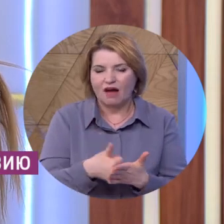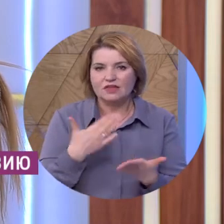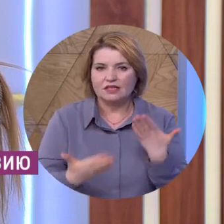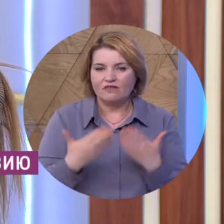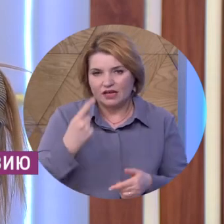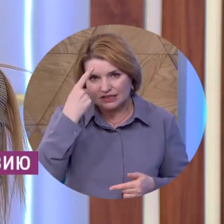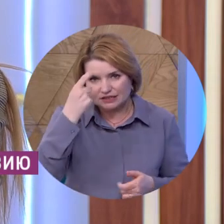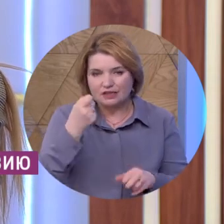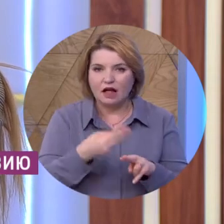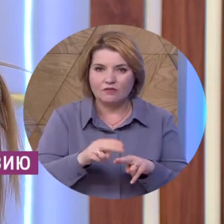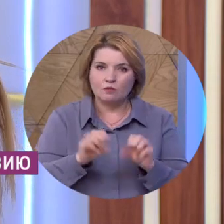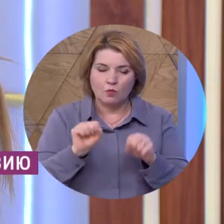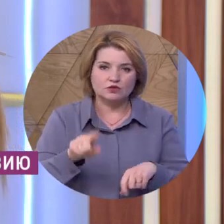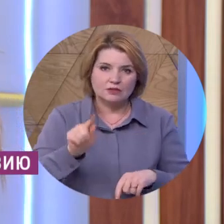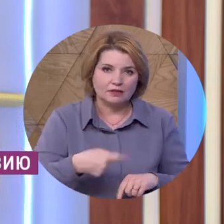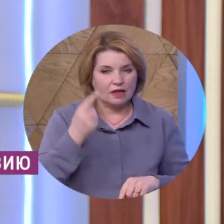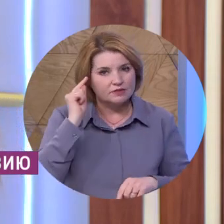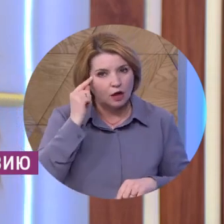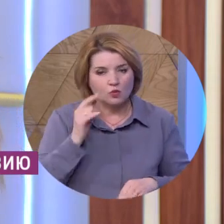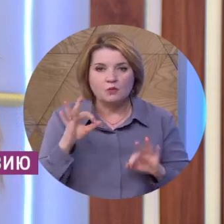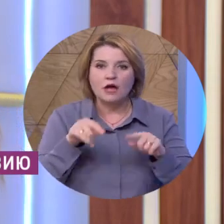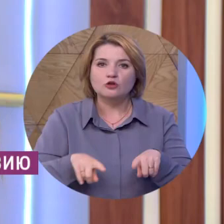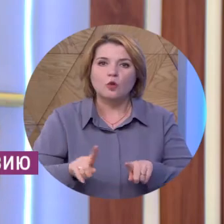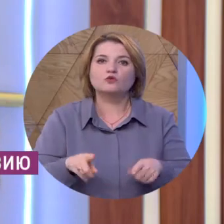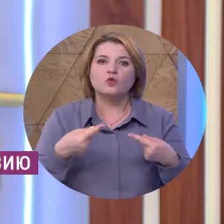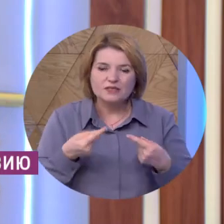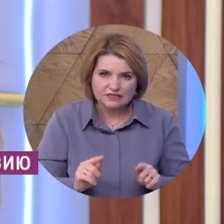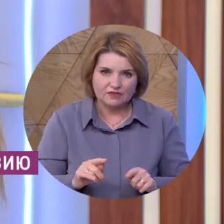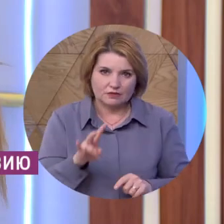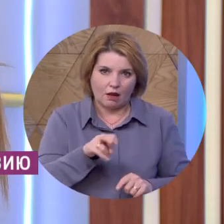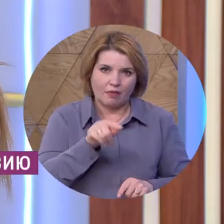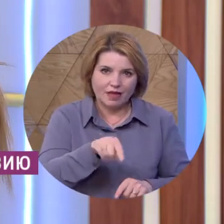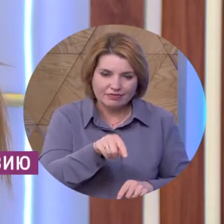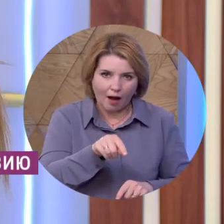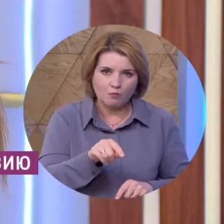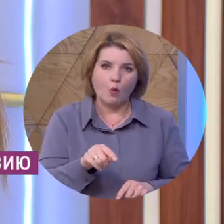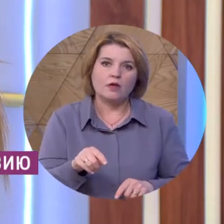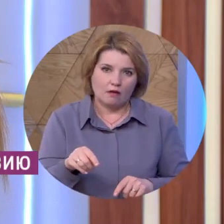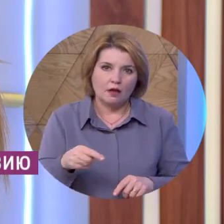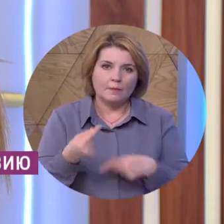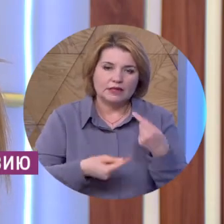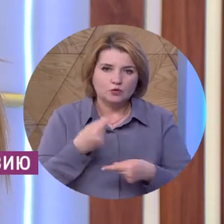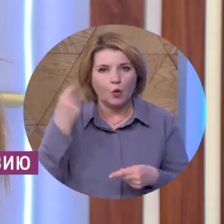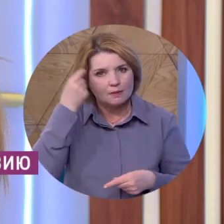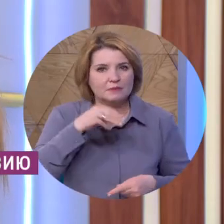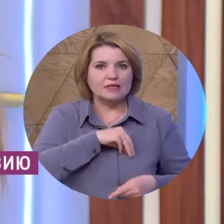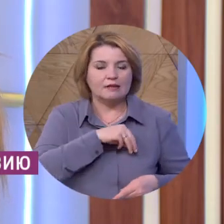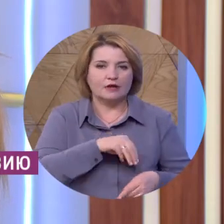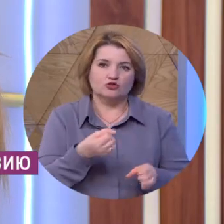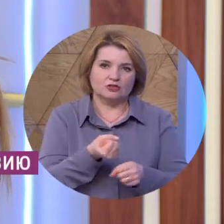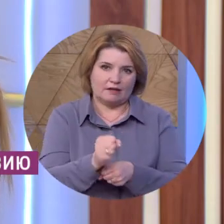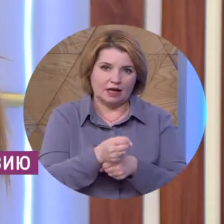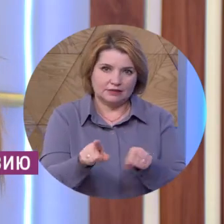сигналов, который может заставить задуматься о том, что действительно над тобой осуществляется психологическое насилие. Да? Наверное, да. Если ты чувствуешь,